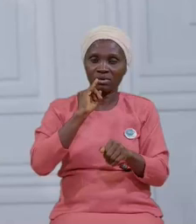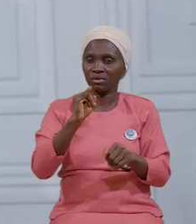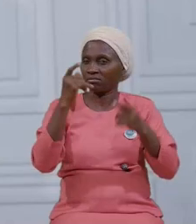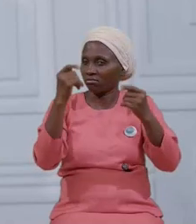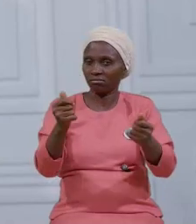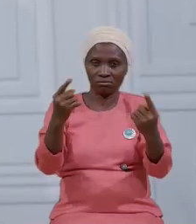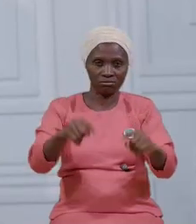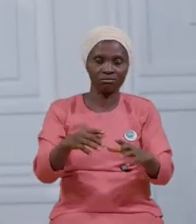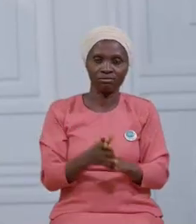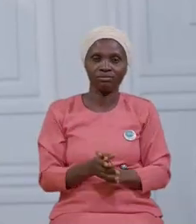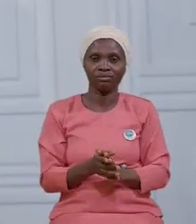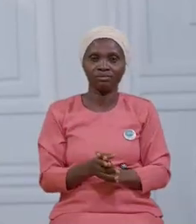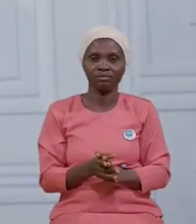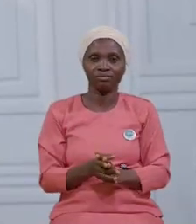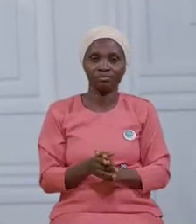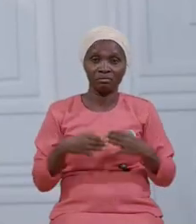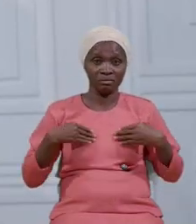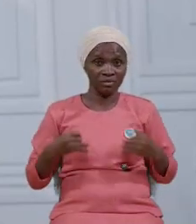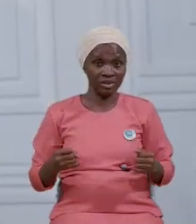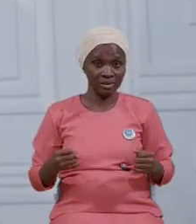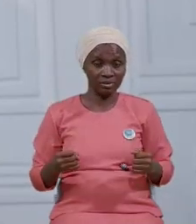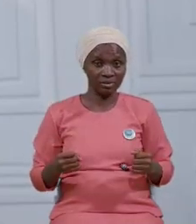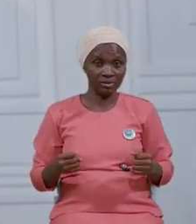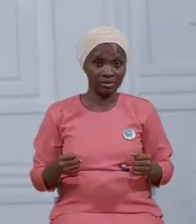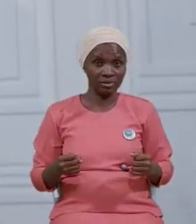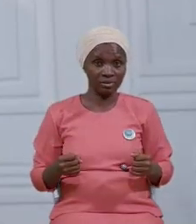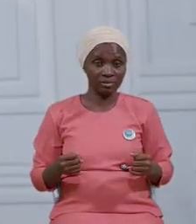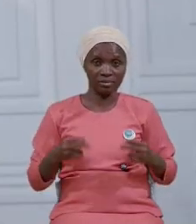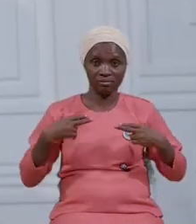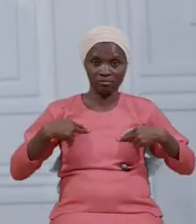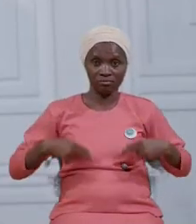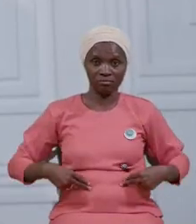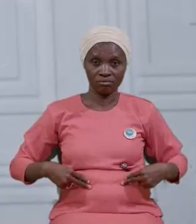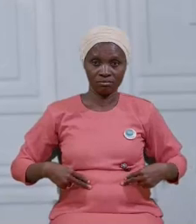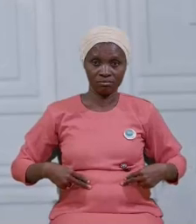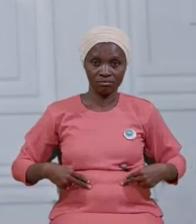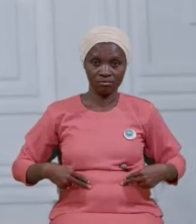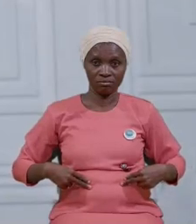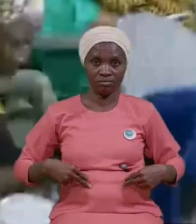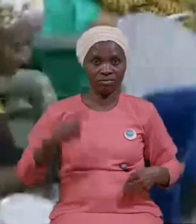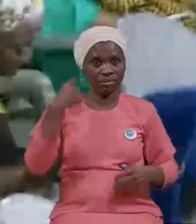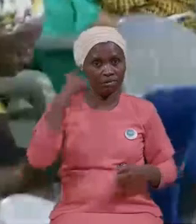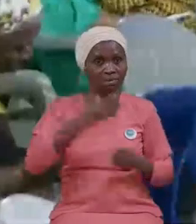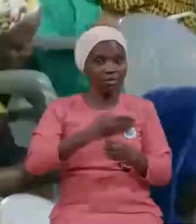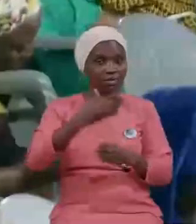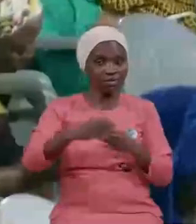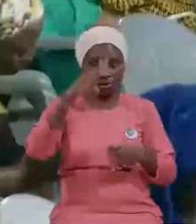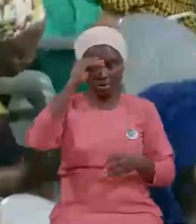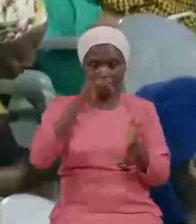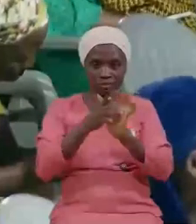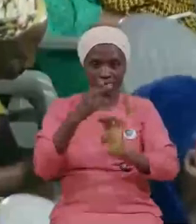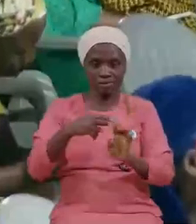La guérison, la santé pour l'homme entier. Vous